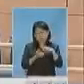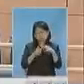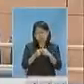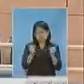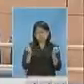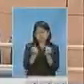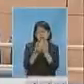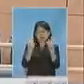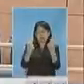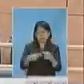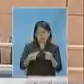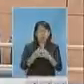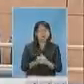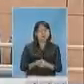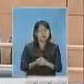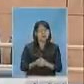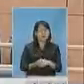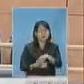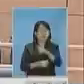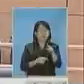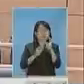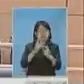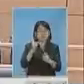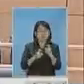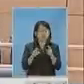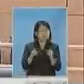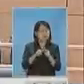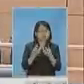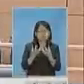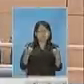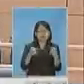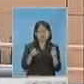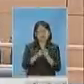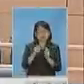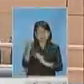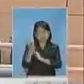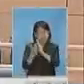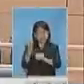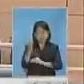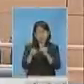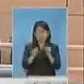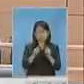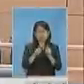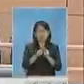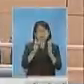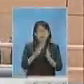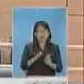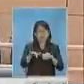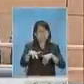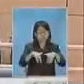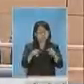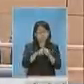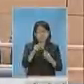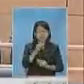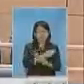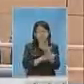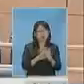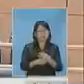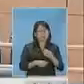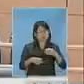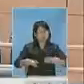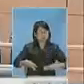เนี่ยทุกคนสูญเสียหมดนะครับประชาชนทั้งประเทศสูญเสียโอกาสในการดำรงชีพในบ้านเมืองที่สงบ